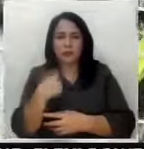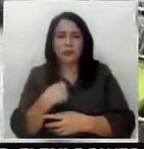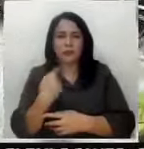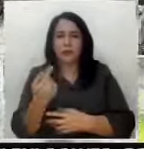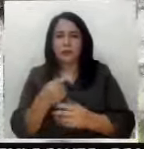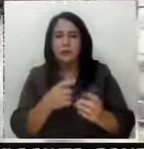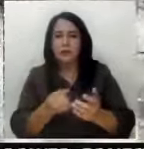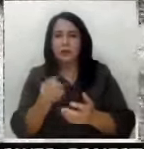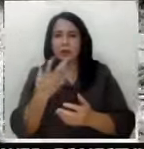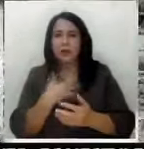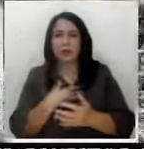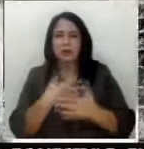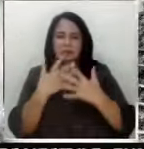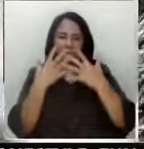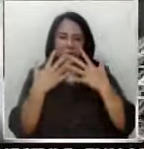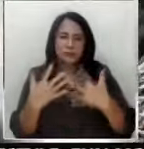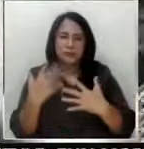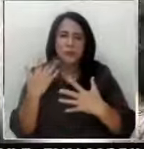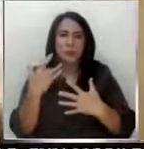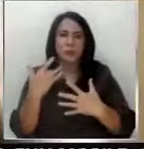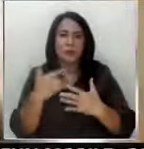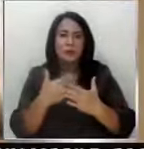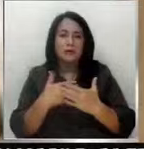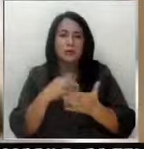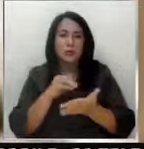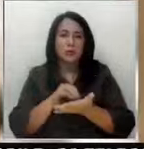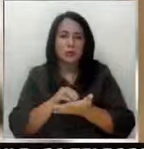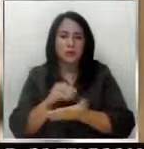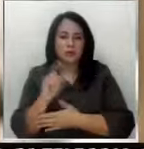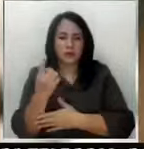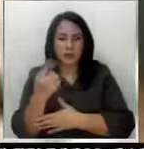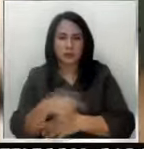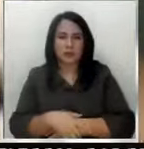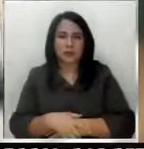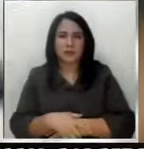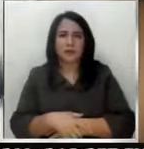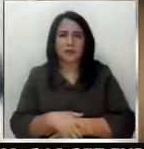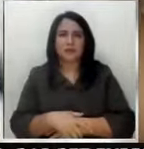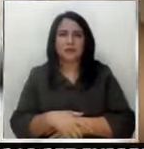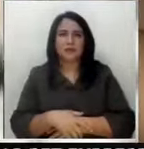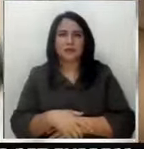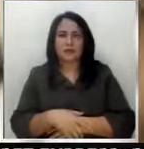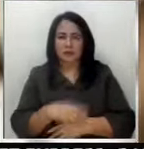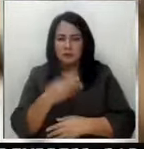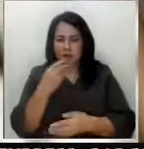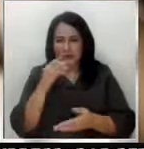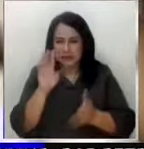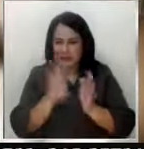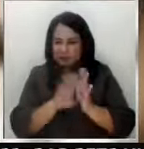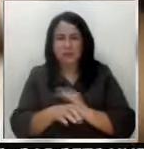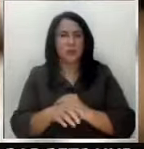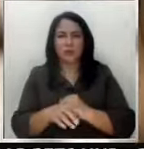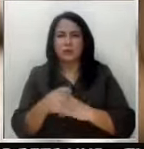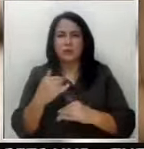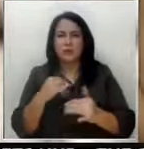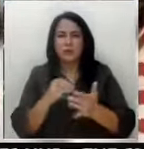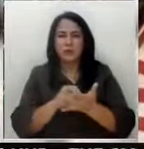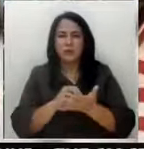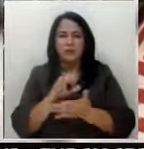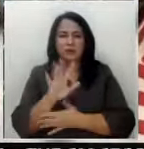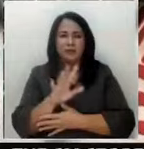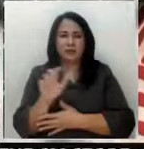pa ang inabot nila, ipinangutang lang daw nila kasi ito. Hindi naman maliit ang halaga niyan. Panay utang din sa 5-6 yung halaga niyan